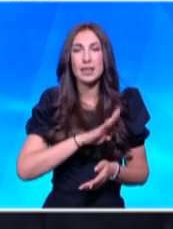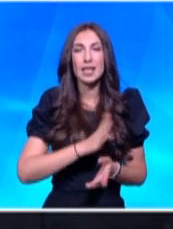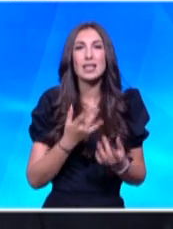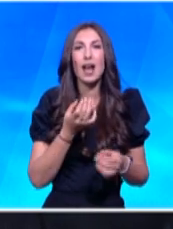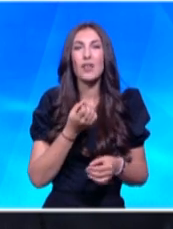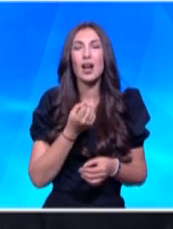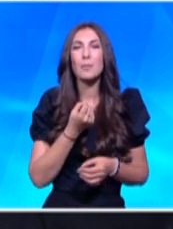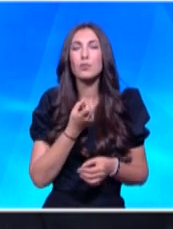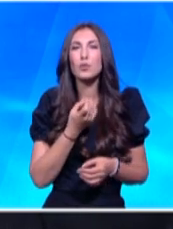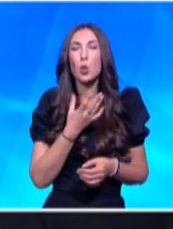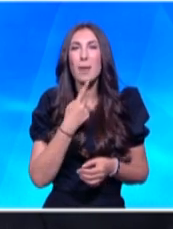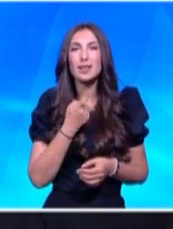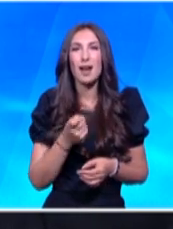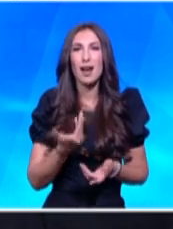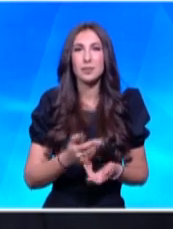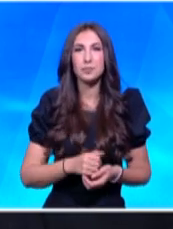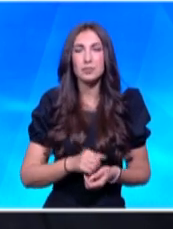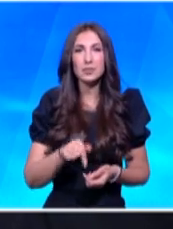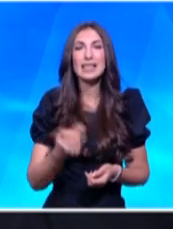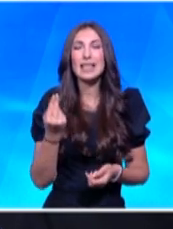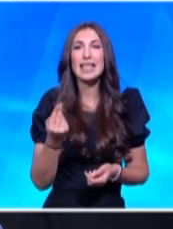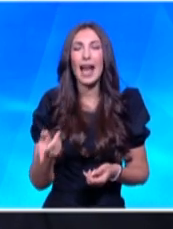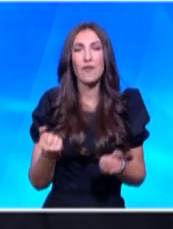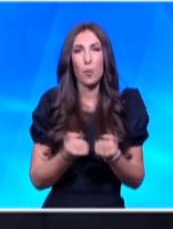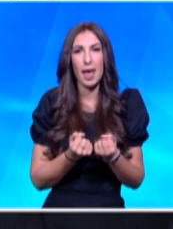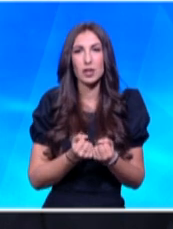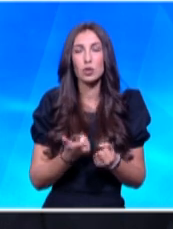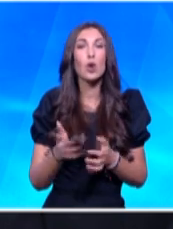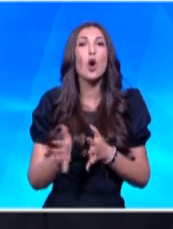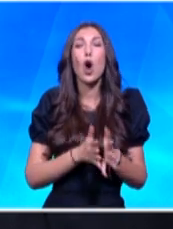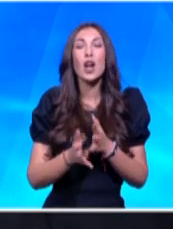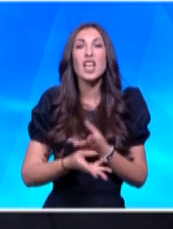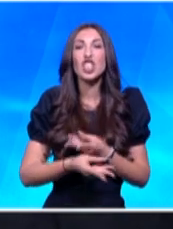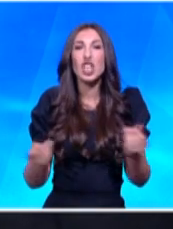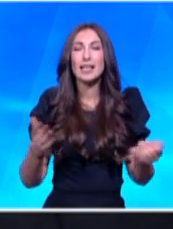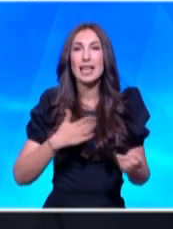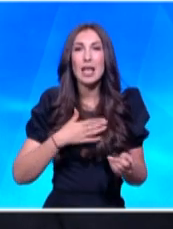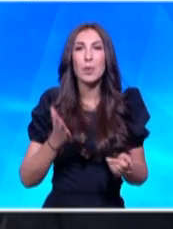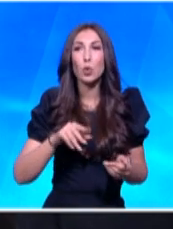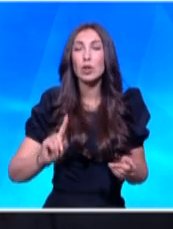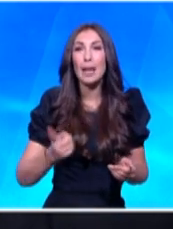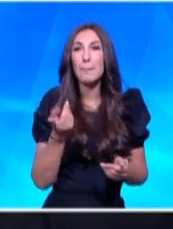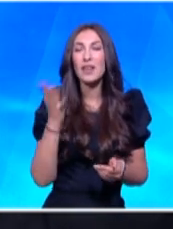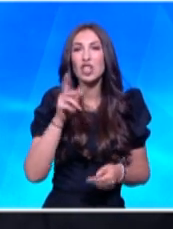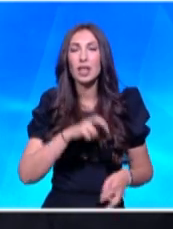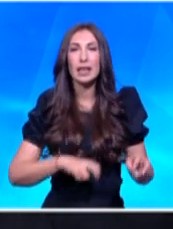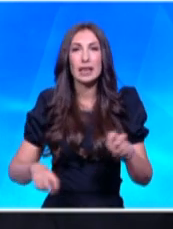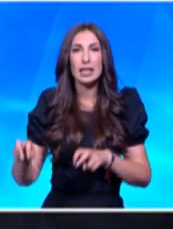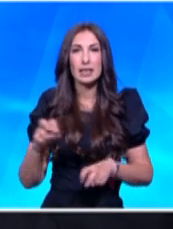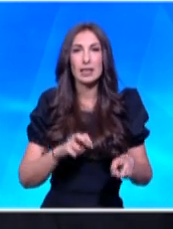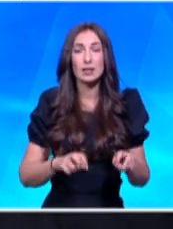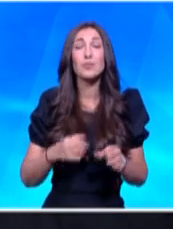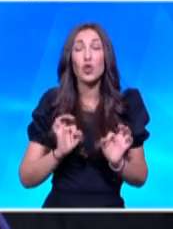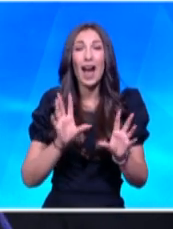дума за тук в Царево. Хора изчезнали има ли, за които те първа ще се установява? Къде са освен тези три? Казвам,